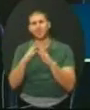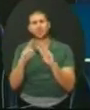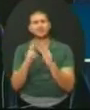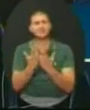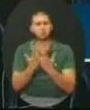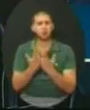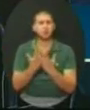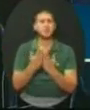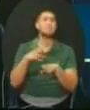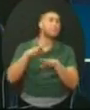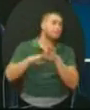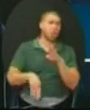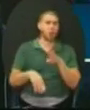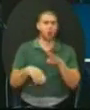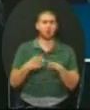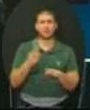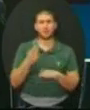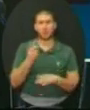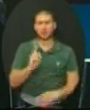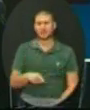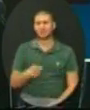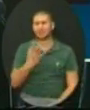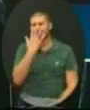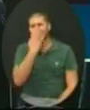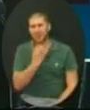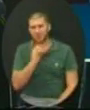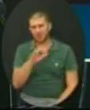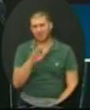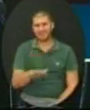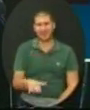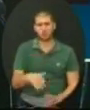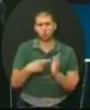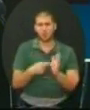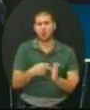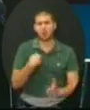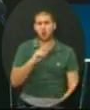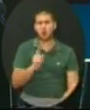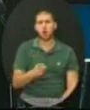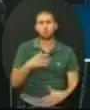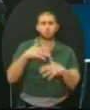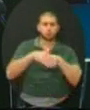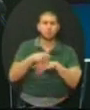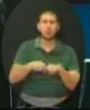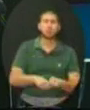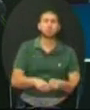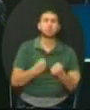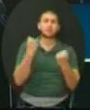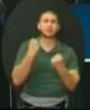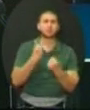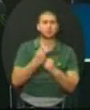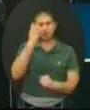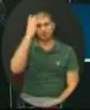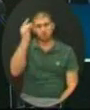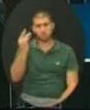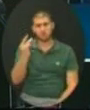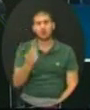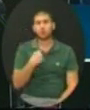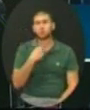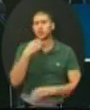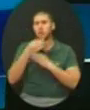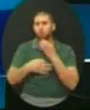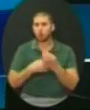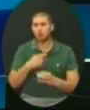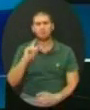ציבורי. בפחות מזה לא היינו יוצרים את הטרגדיה של אותו ילד, לא היינו גורמים לו לנזק ולצלקת בנפש. אז אני רוצה לשאול אותך,